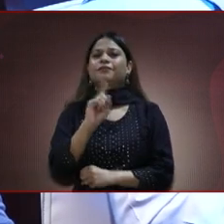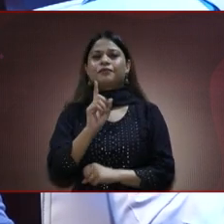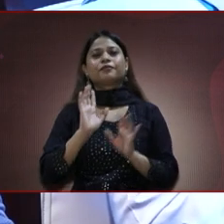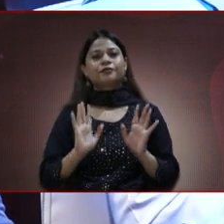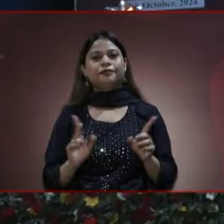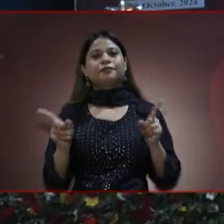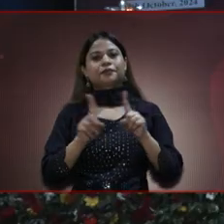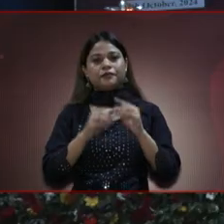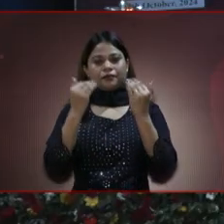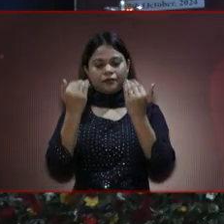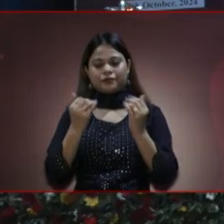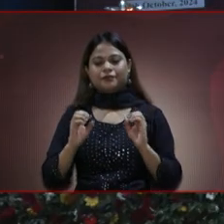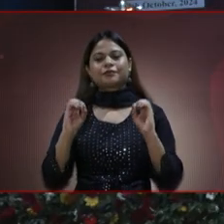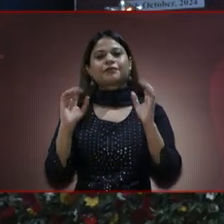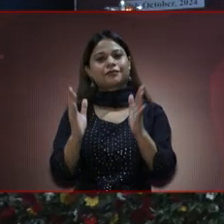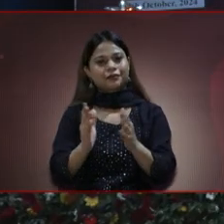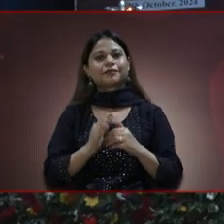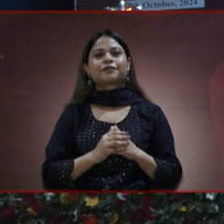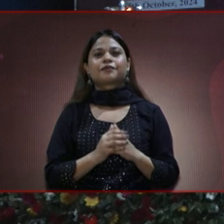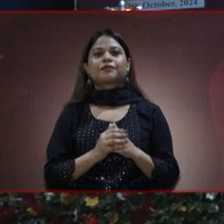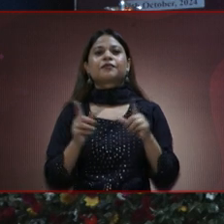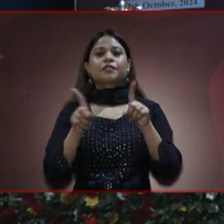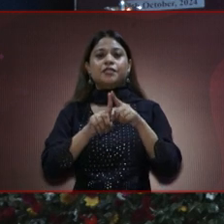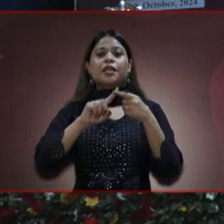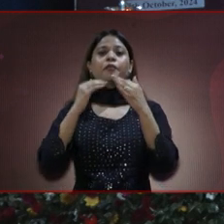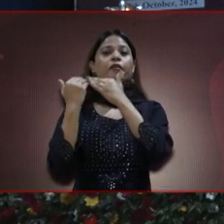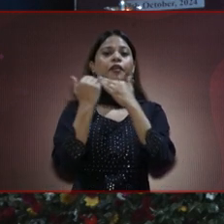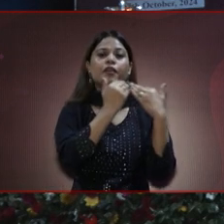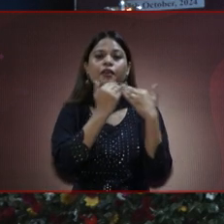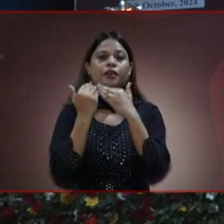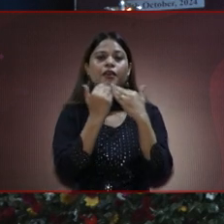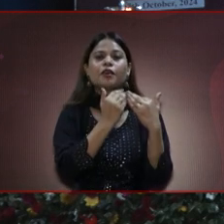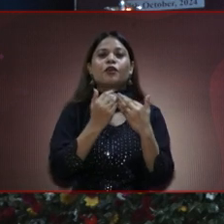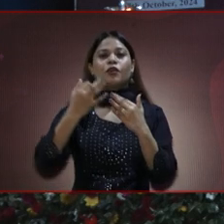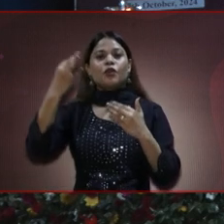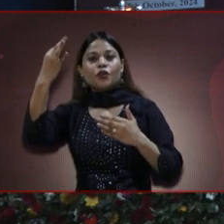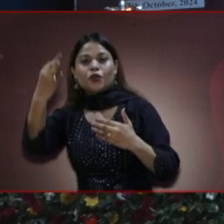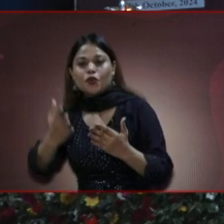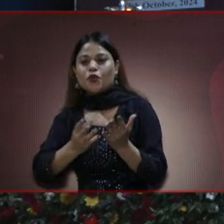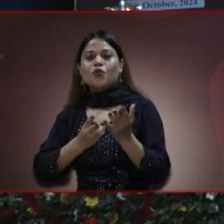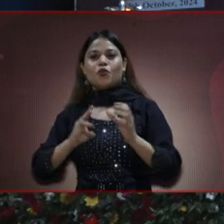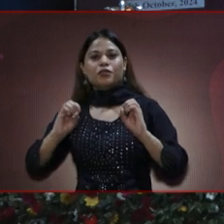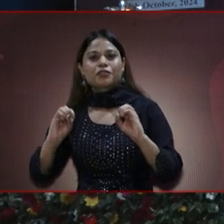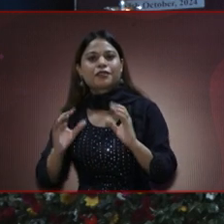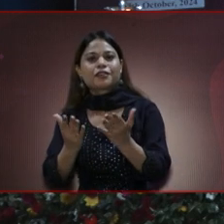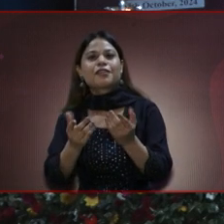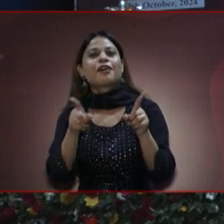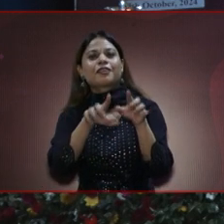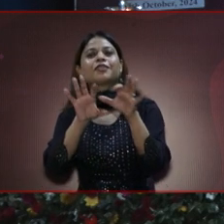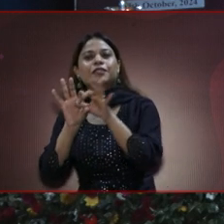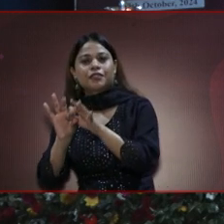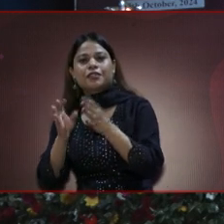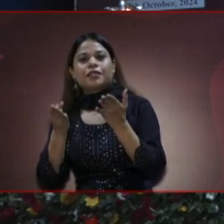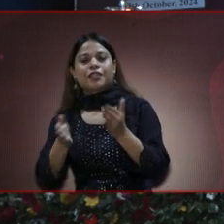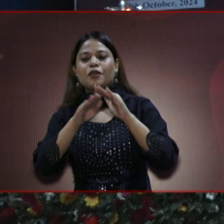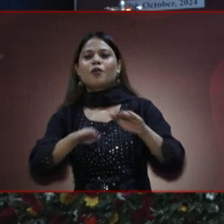ऐतिहासिक क्षण की ओर हम आगे बढ़ रहे हैं जो शिक्षा के क्षेत्र में एक नई शुरुआत का प्रतीक है और छात्रों के लिए